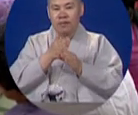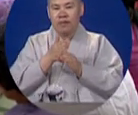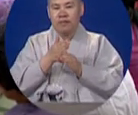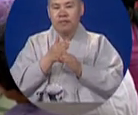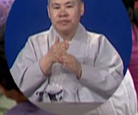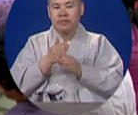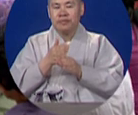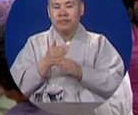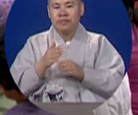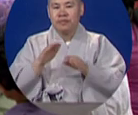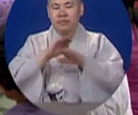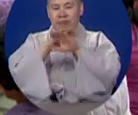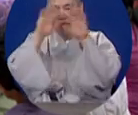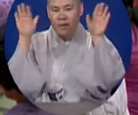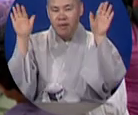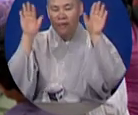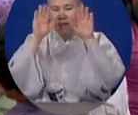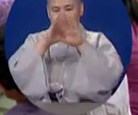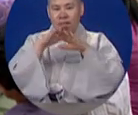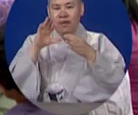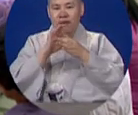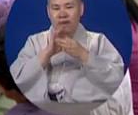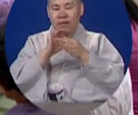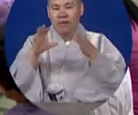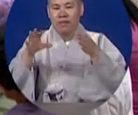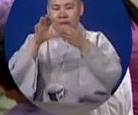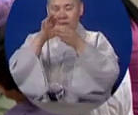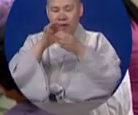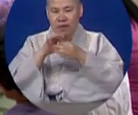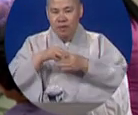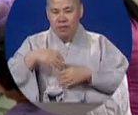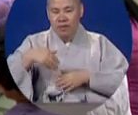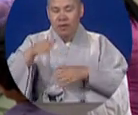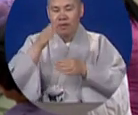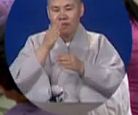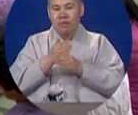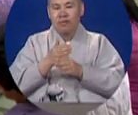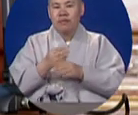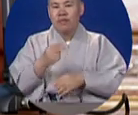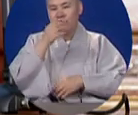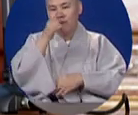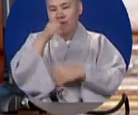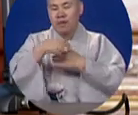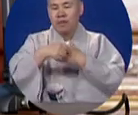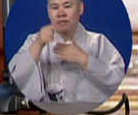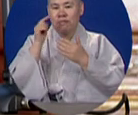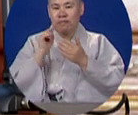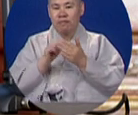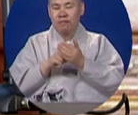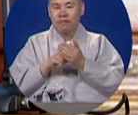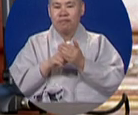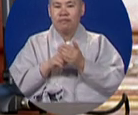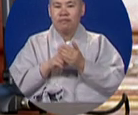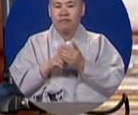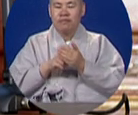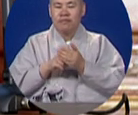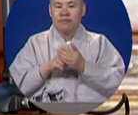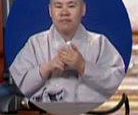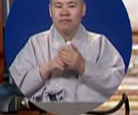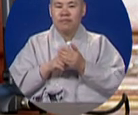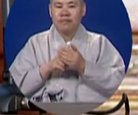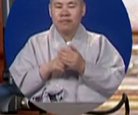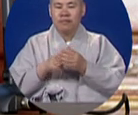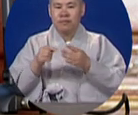낮에나 밤에나 가고 있습니다 그게 중생심입니다 그게 그 다음에